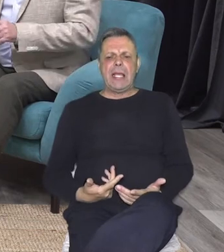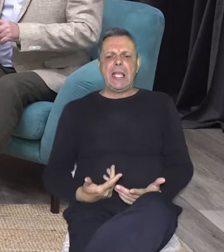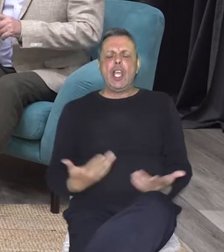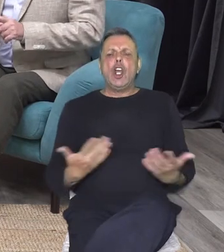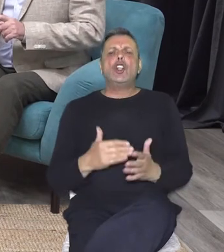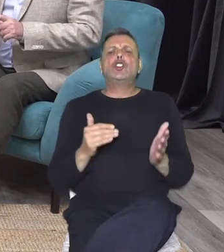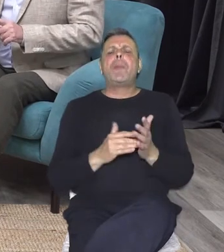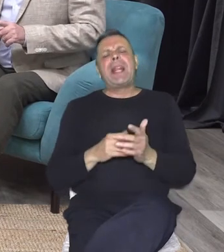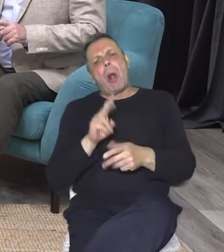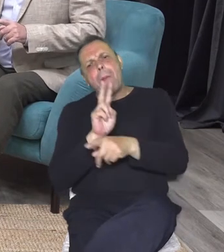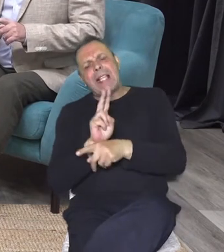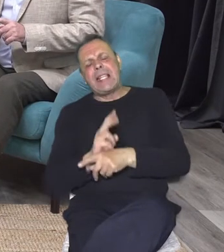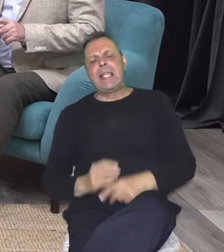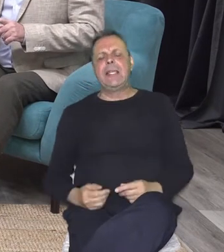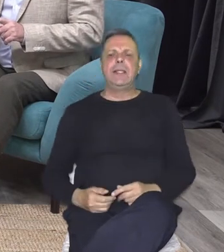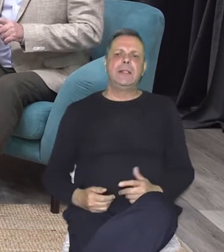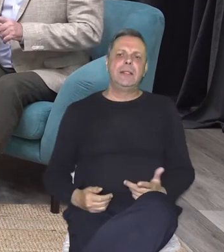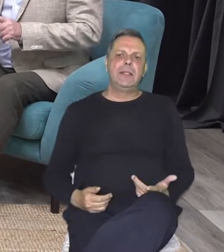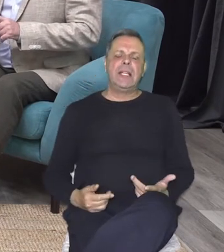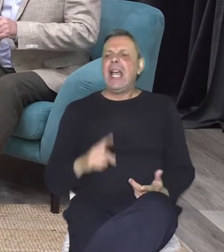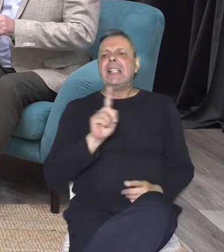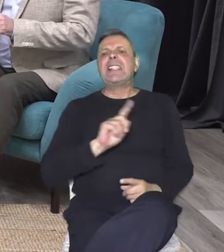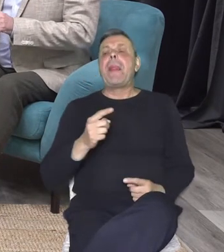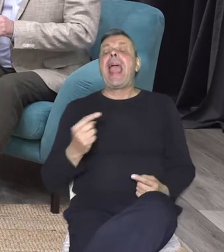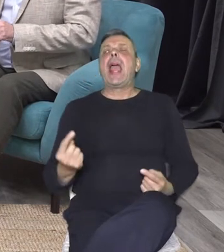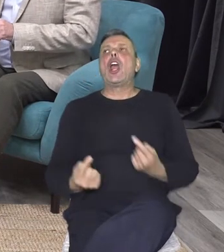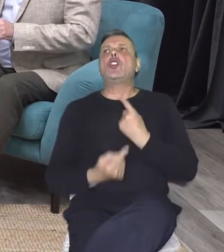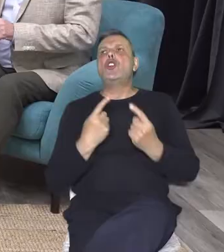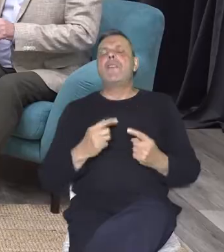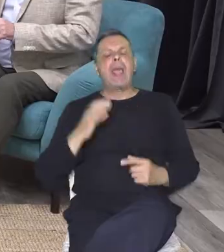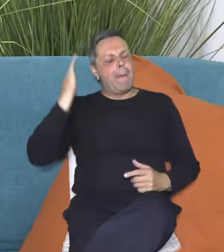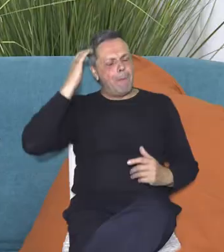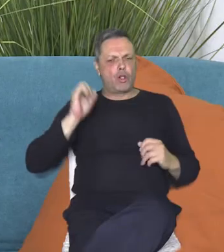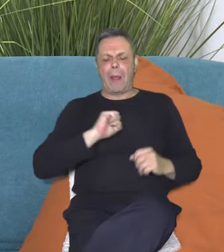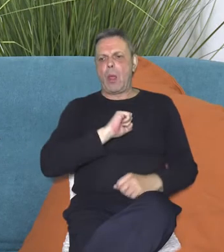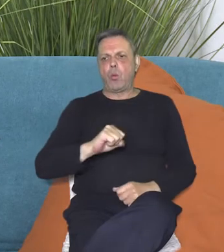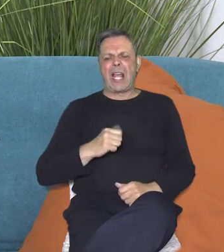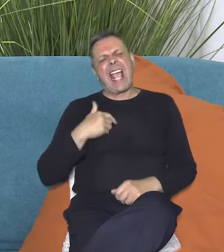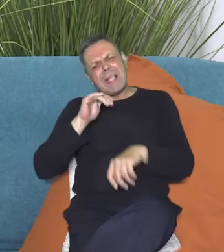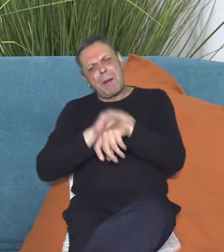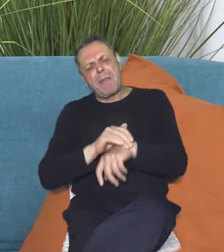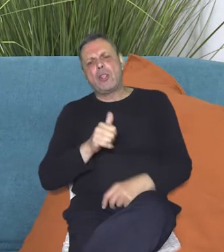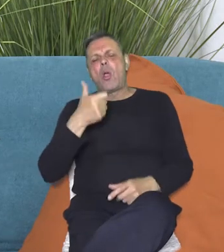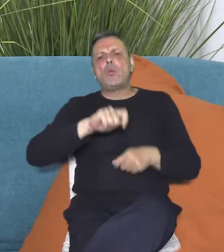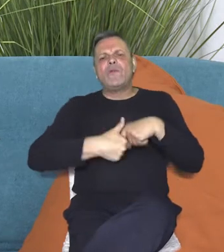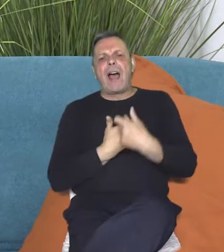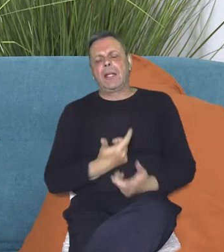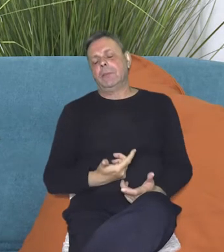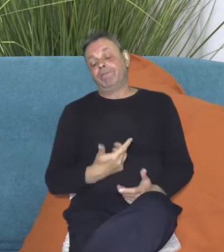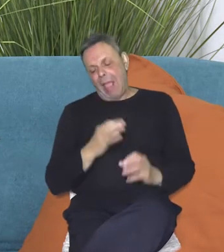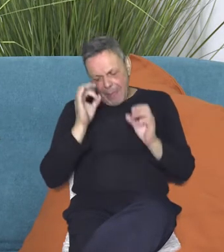savjete, što bi trebalo pripaziti da se ne doživi moždani udar? Mm-hmm. Primijetio sam jednu